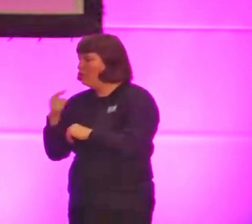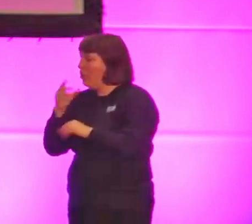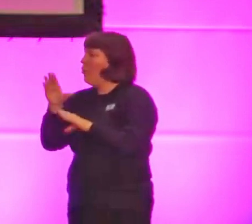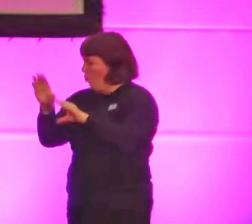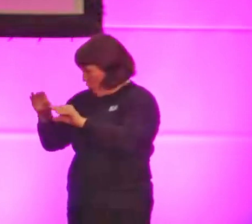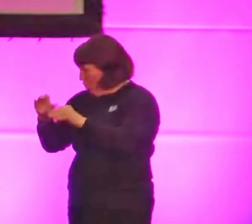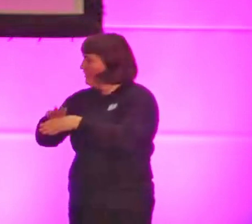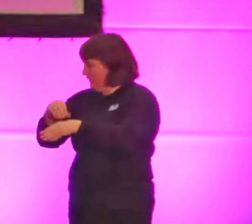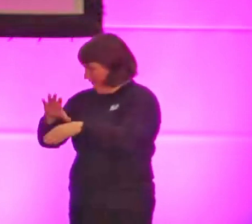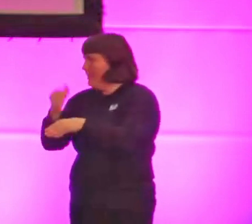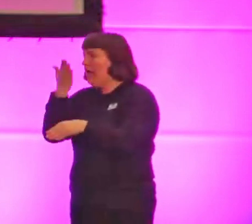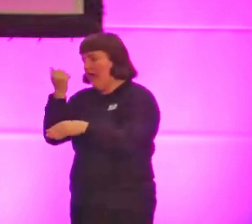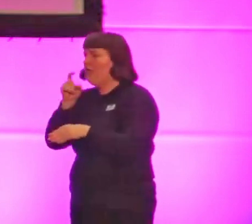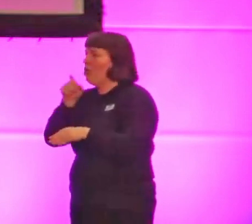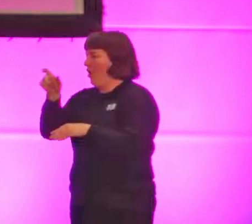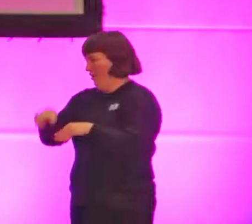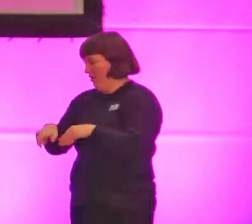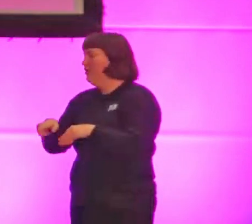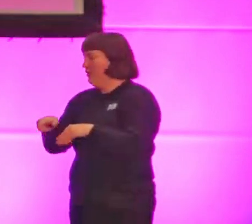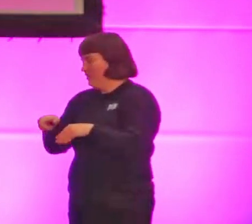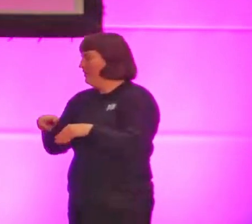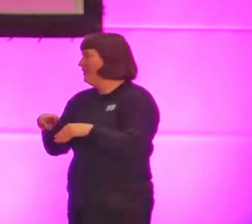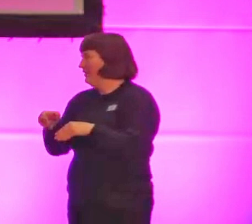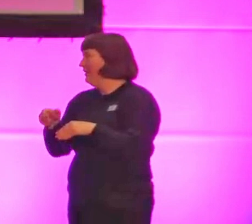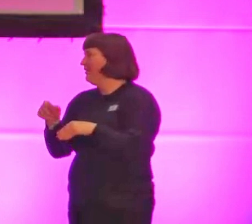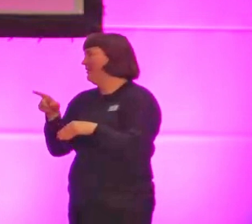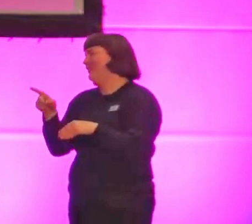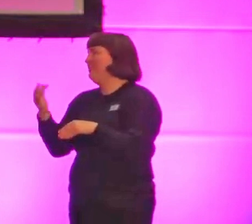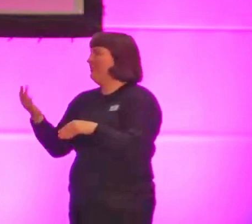jurisdiktion i detta. Så det här är liksom ytterligare